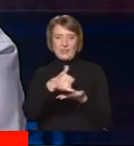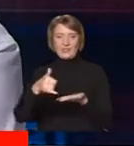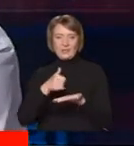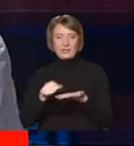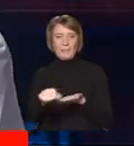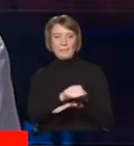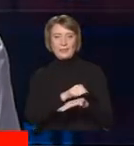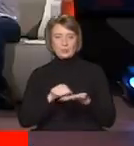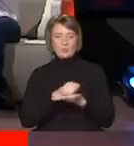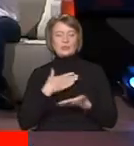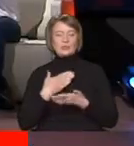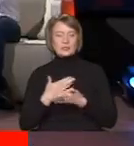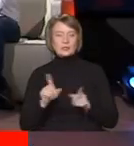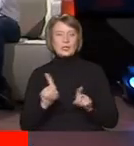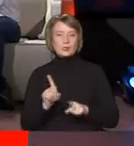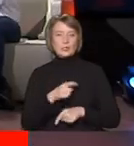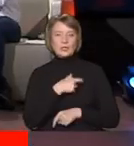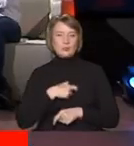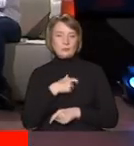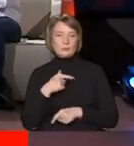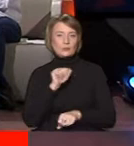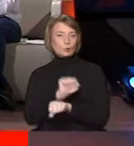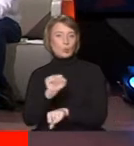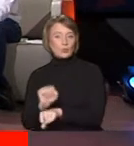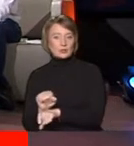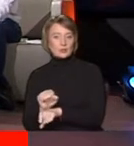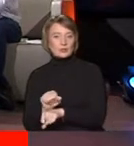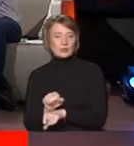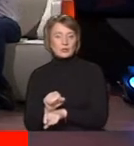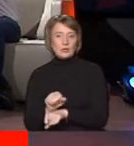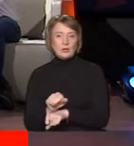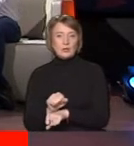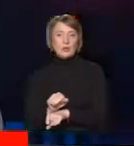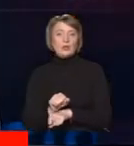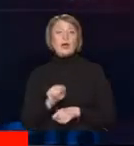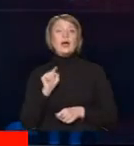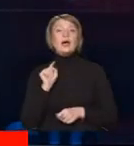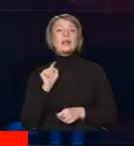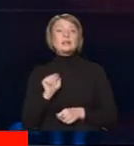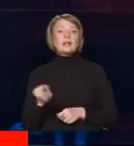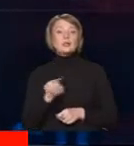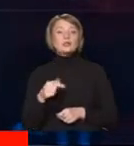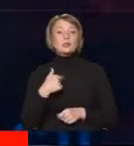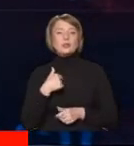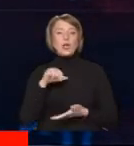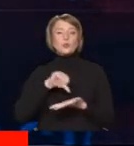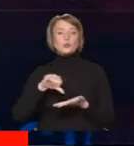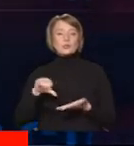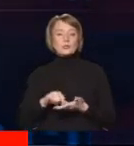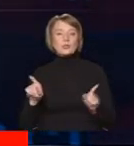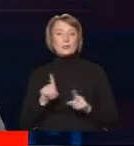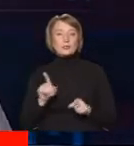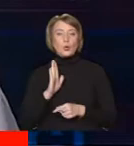активістам і окремим нормальним депутатам вдалося це зупинити, ну, знаєте, це показові речі. Так от, це щодо того, як я до цього долучався і що я, власне, кажучи, робив, як